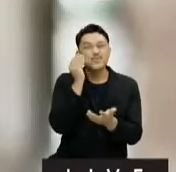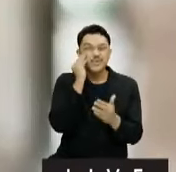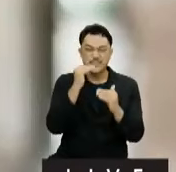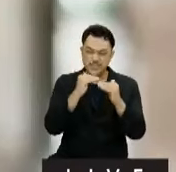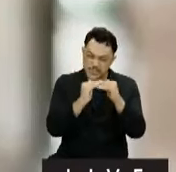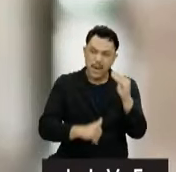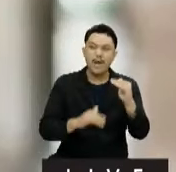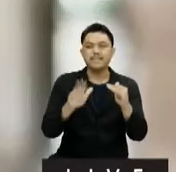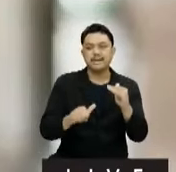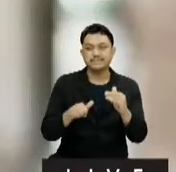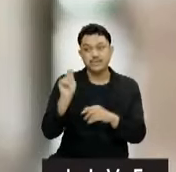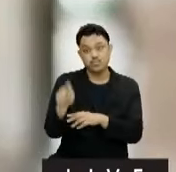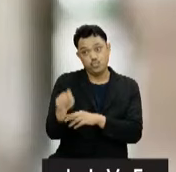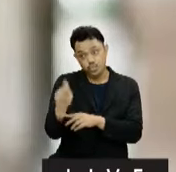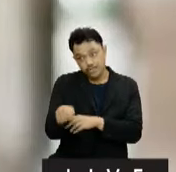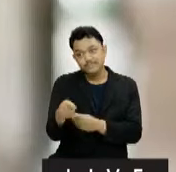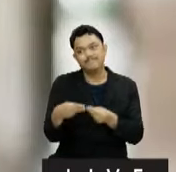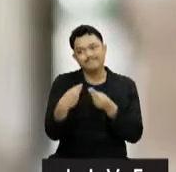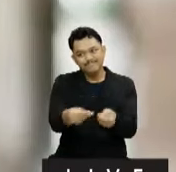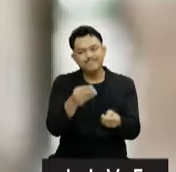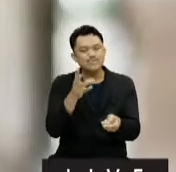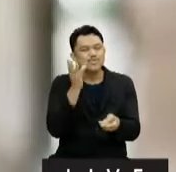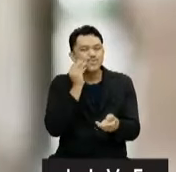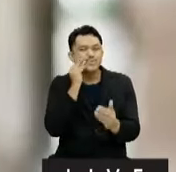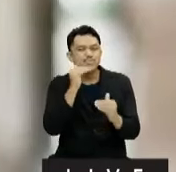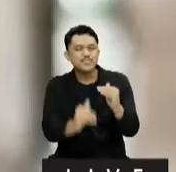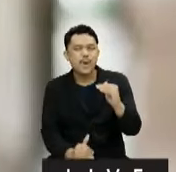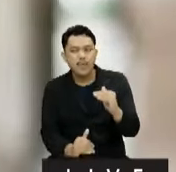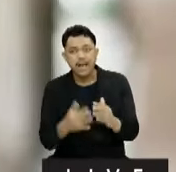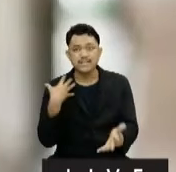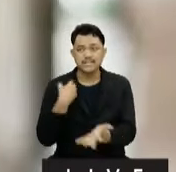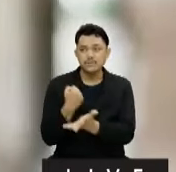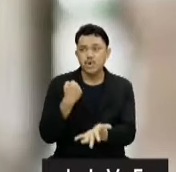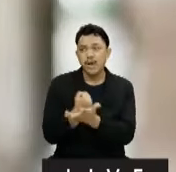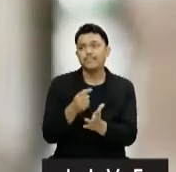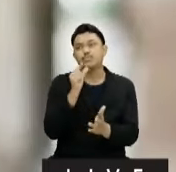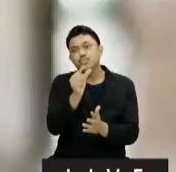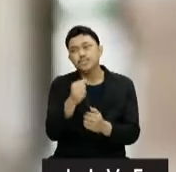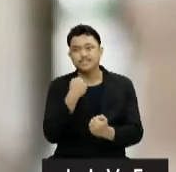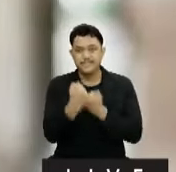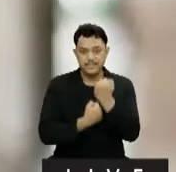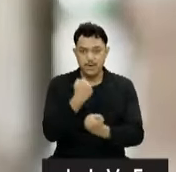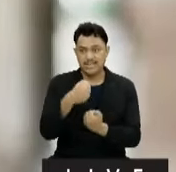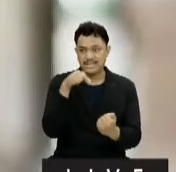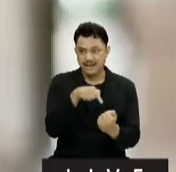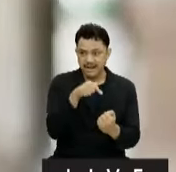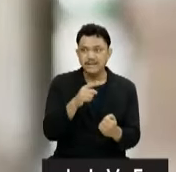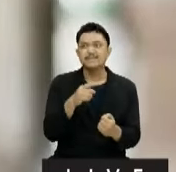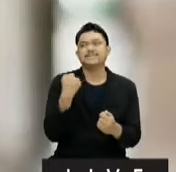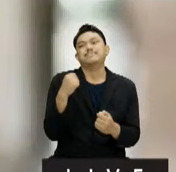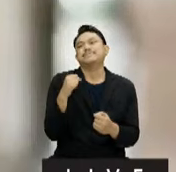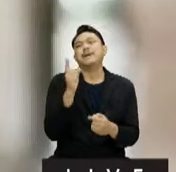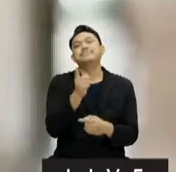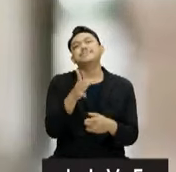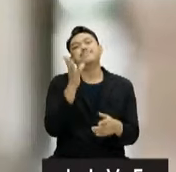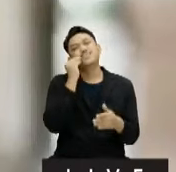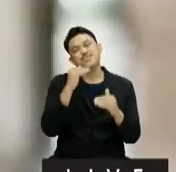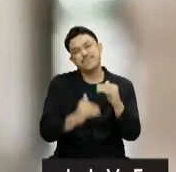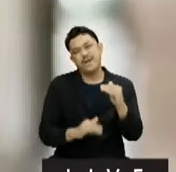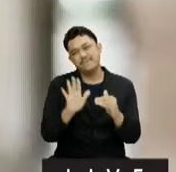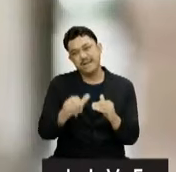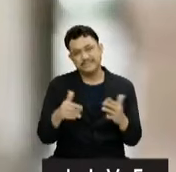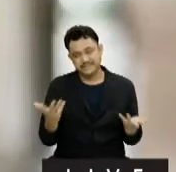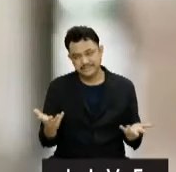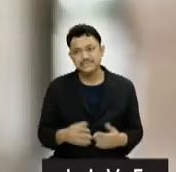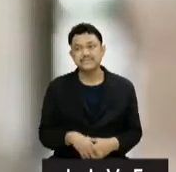hukum ya, bisa mempertanggungjawabkan suatu perilaku itu juga masih di bawah umur. Nah, kenapa ini terjadi ya? Ini